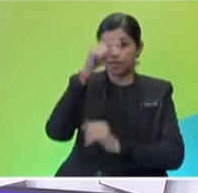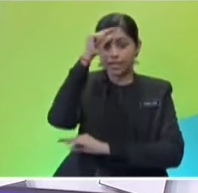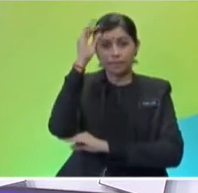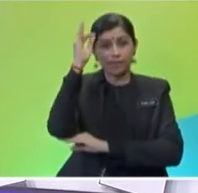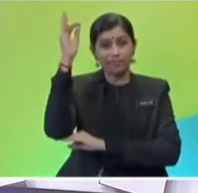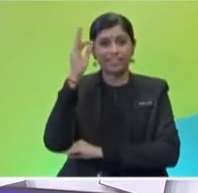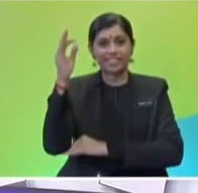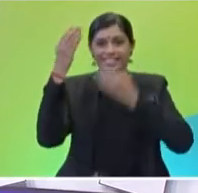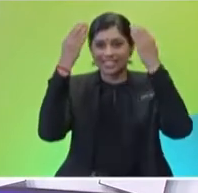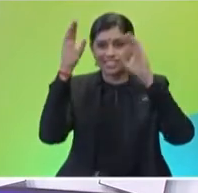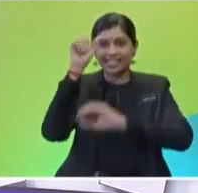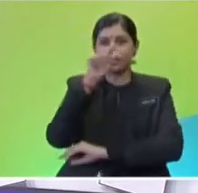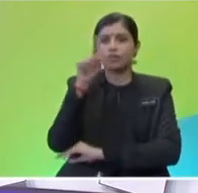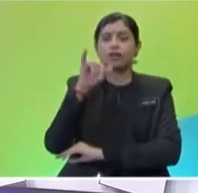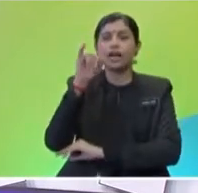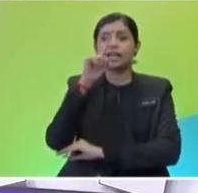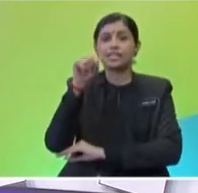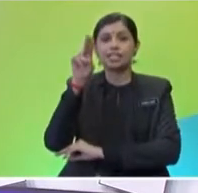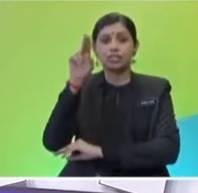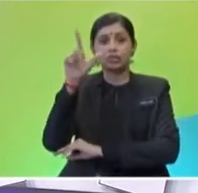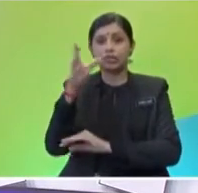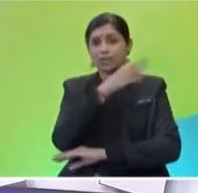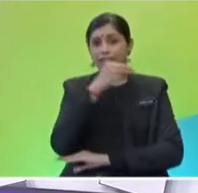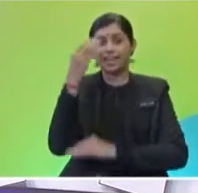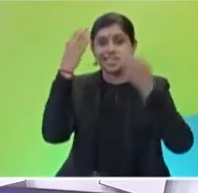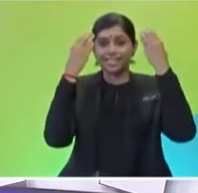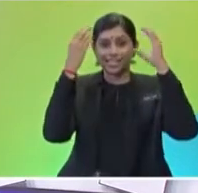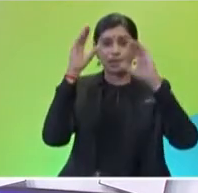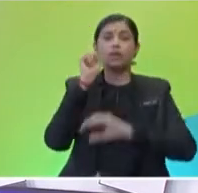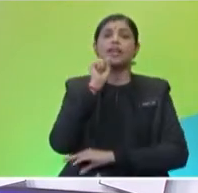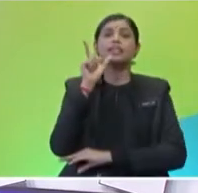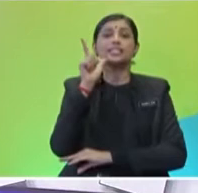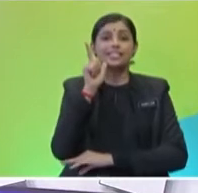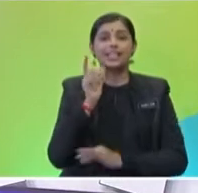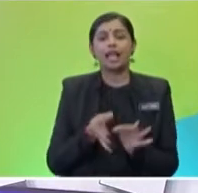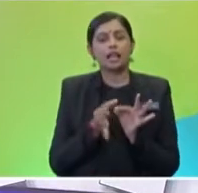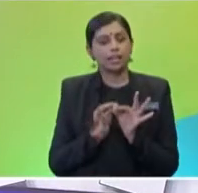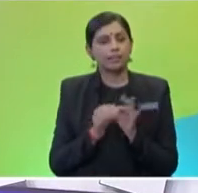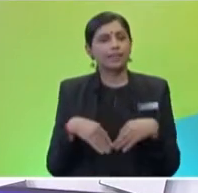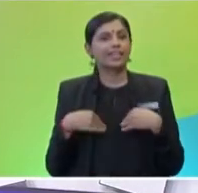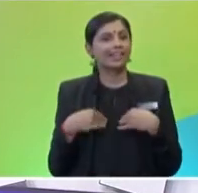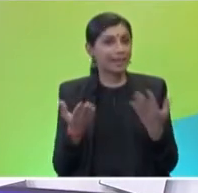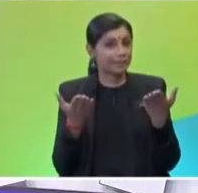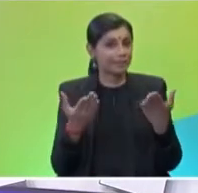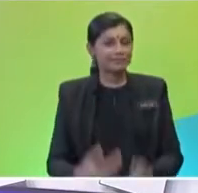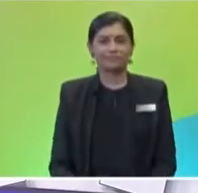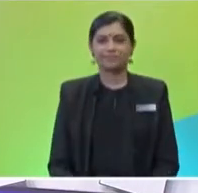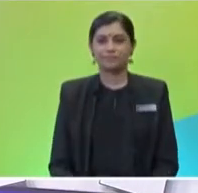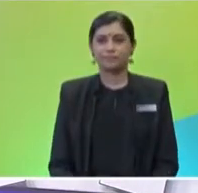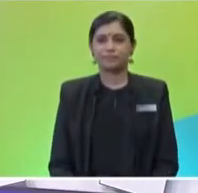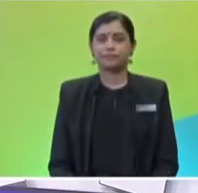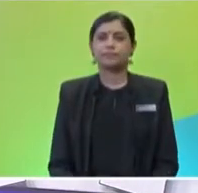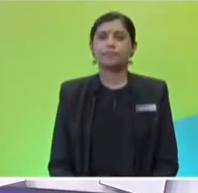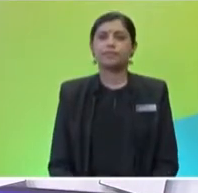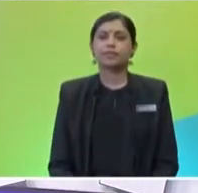kita daripada Sekolah Kebangsaan Bukit Lanjan, Petaling Jaya Selangor. Dan kita ditemani oleh jurubahasa kita iaitu Cikgu Syamila